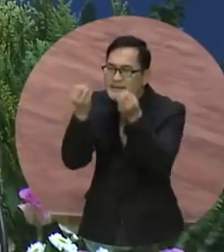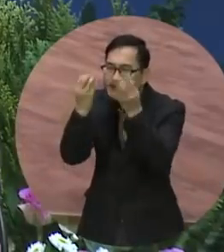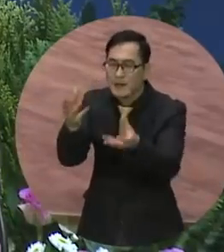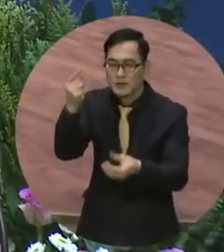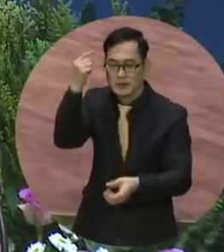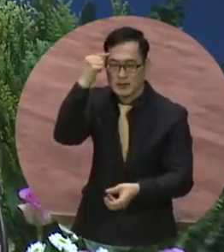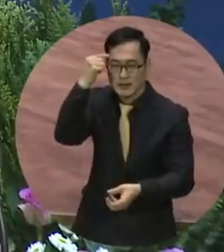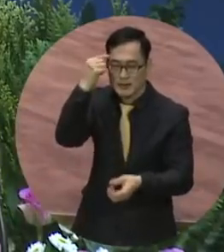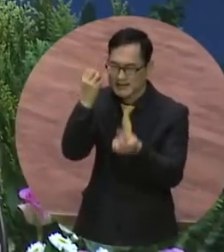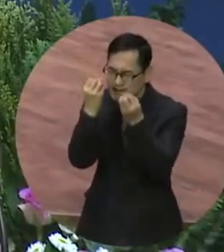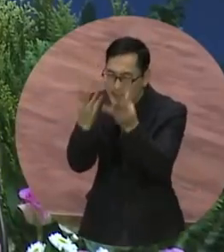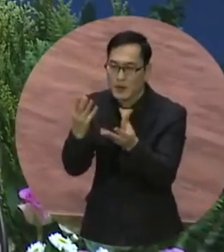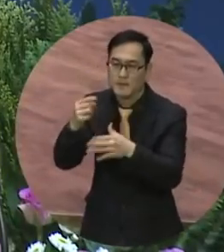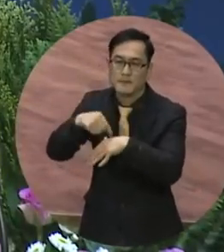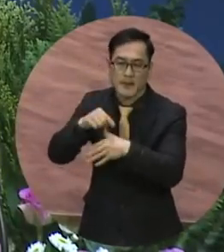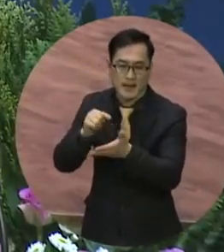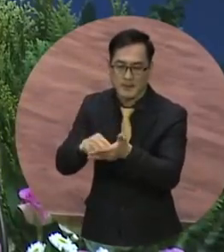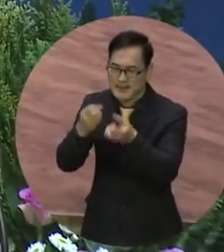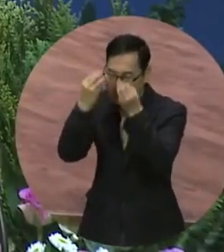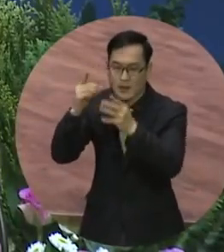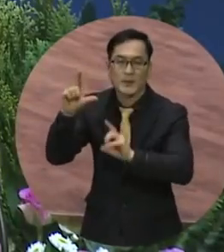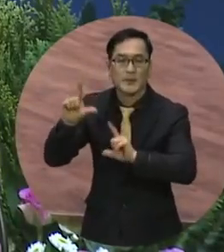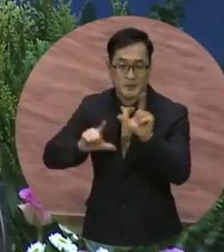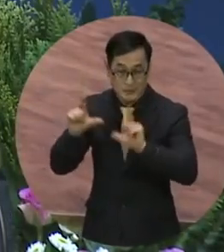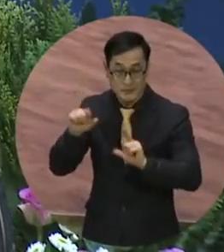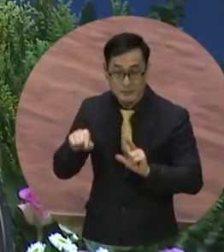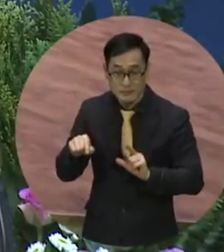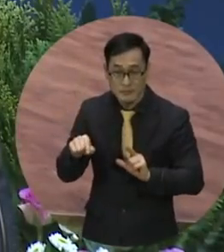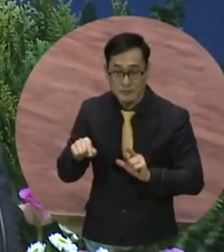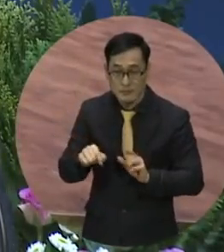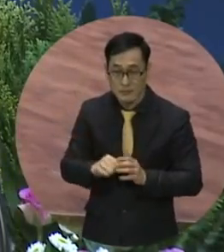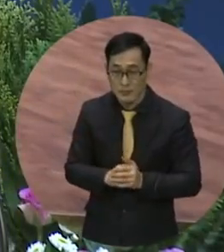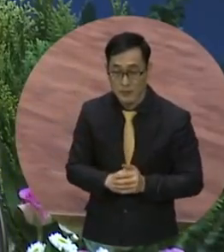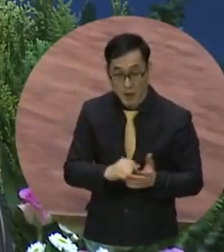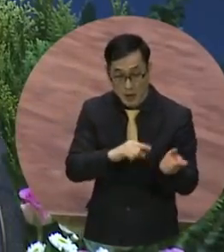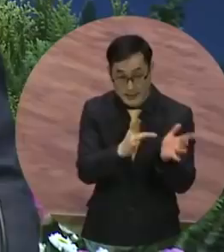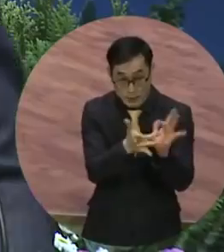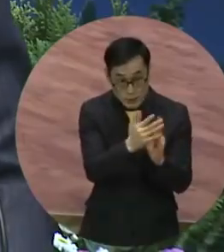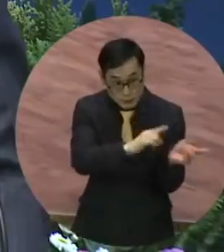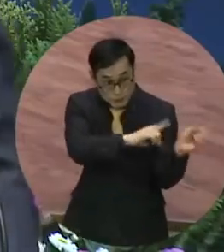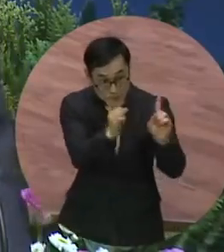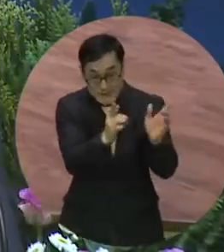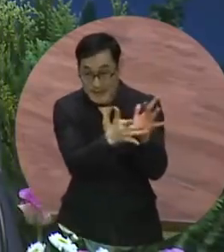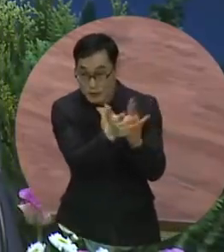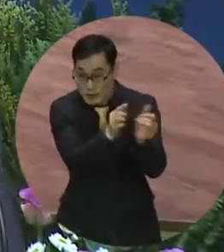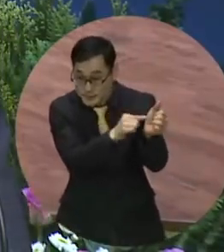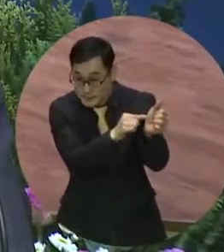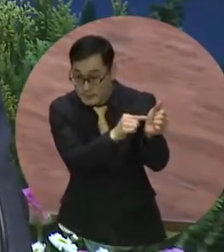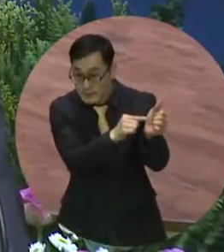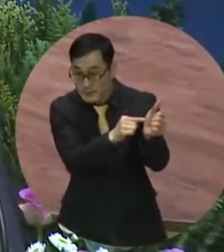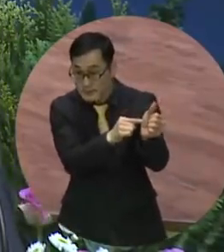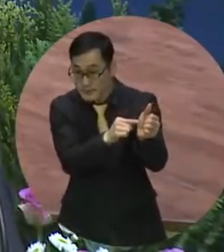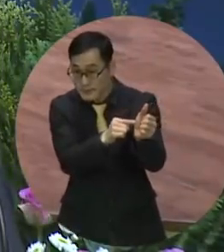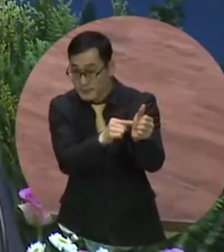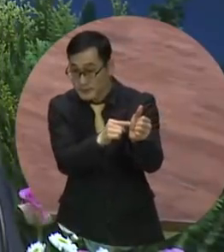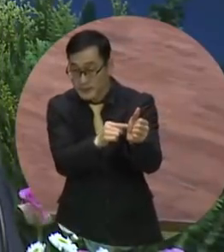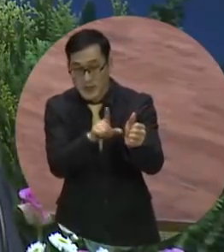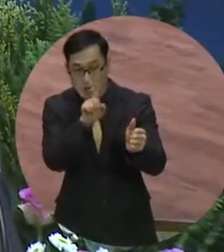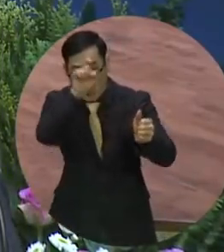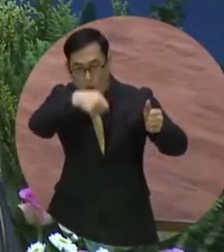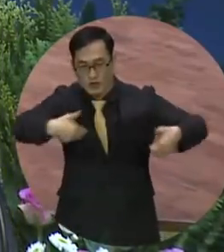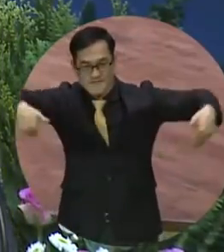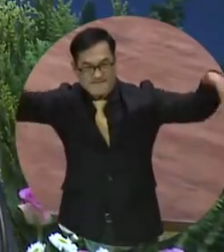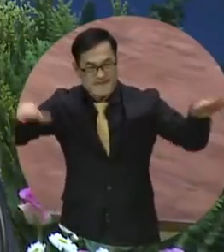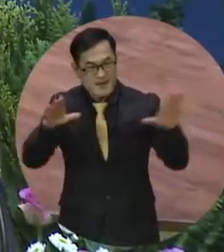개혁. 이 부활하신 이 예수님과 함께 날마다 여러분, 독수리 날개치며